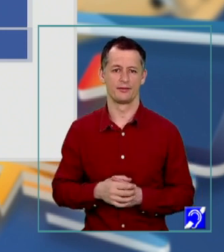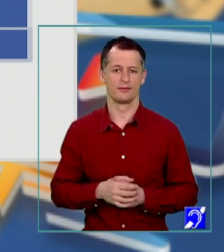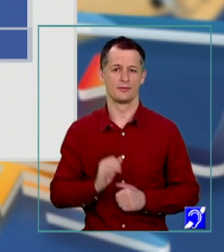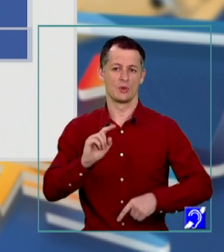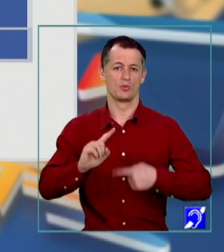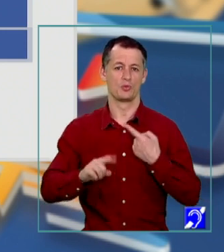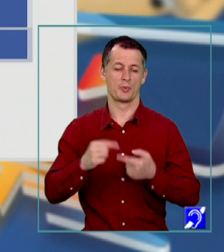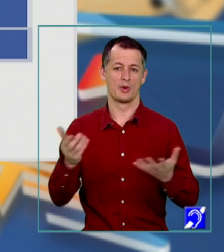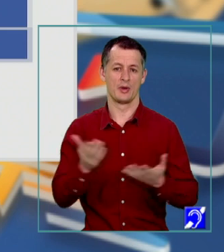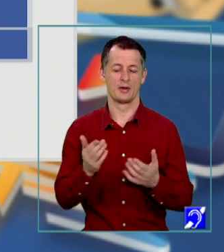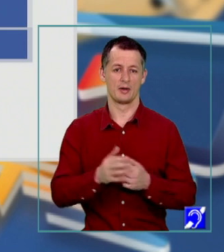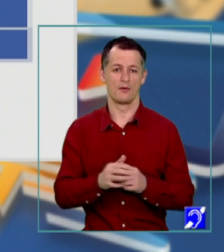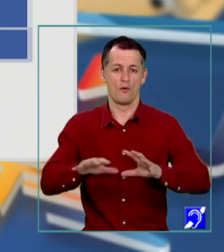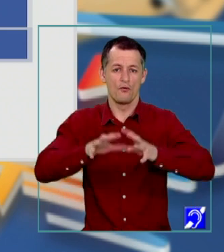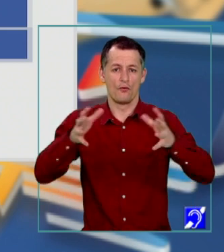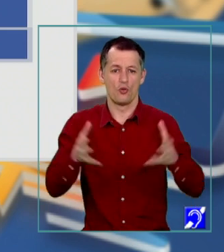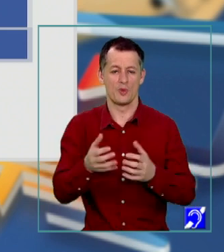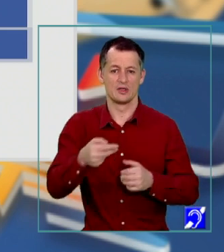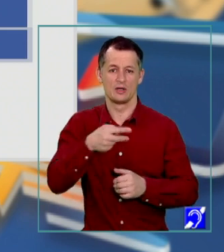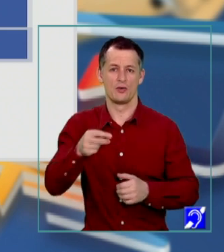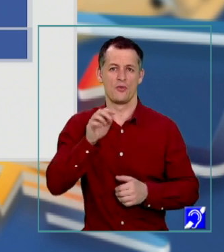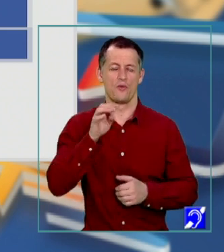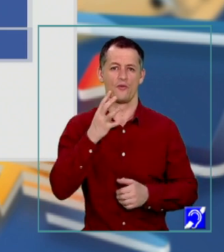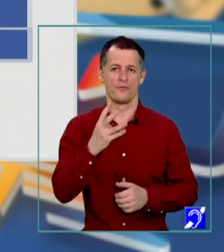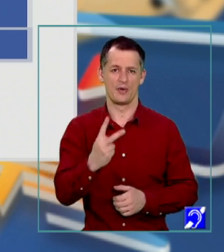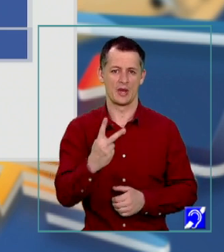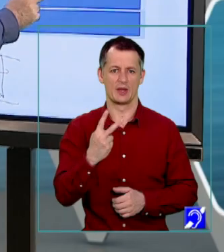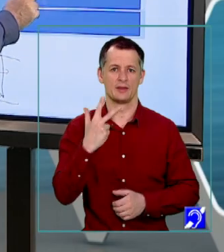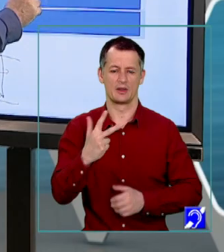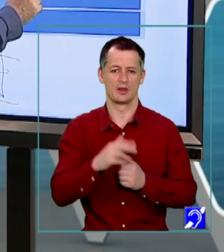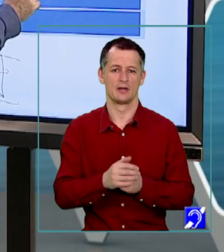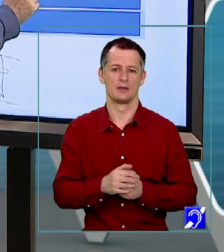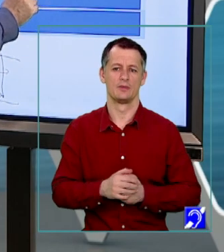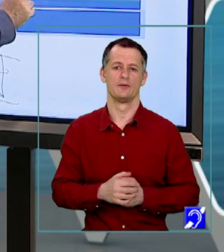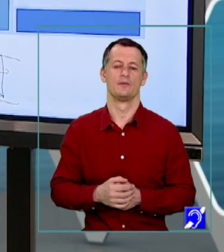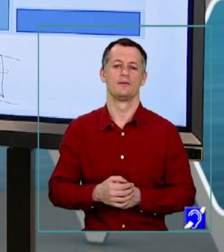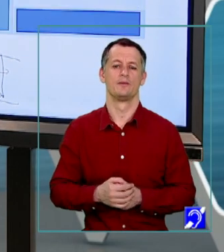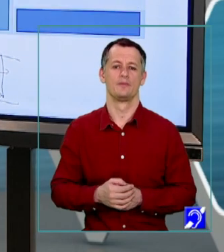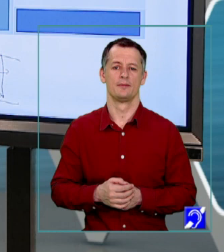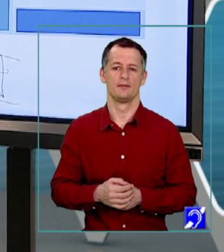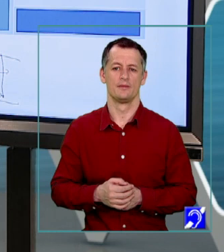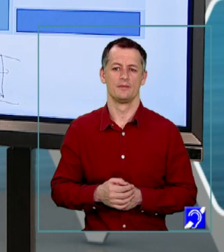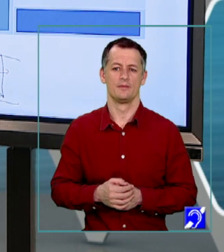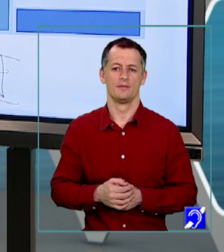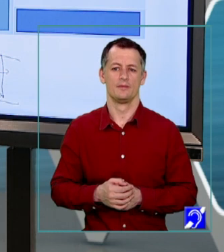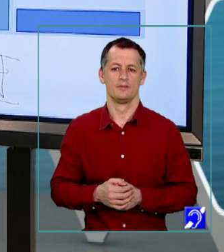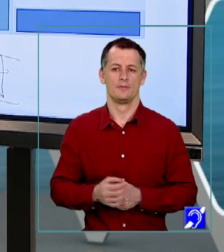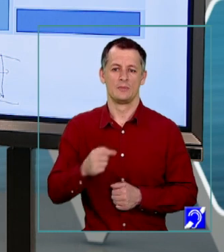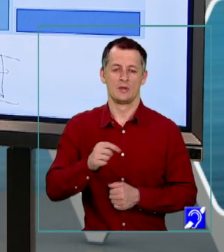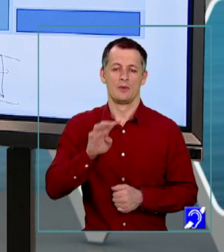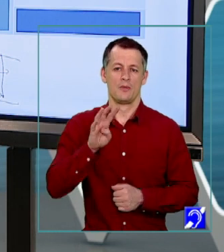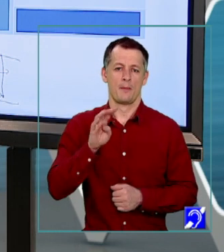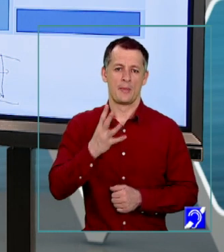urma căruia volumul devine V3 egal cu 4V1. Mergem pe linia, trecem și la